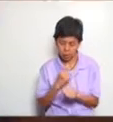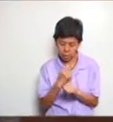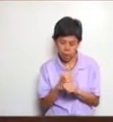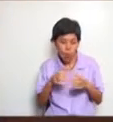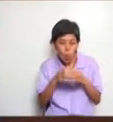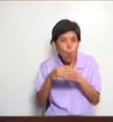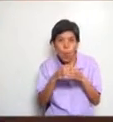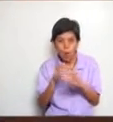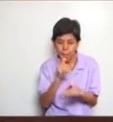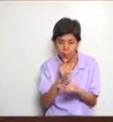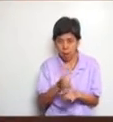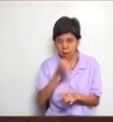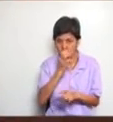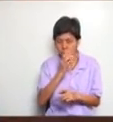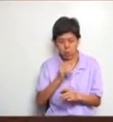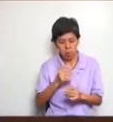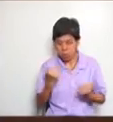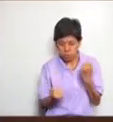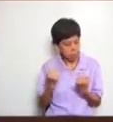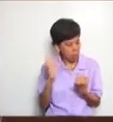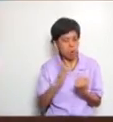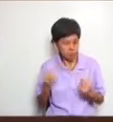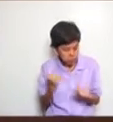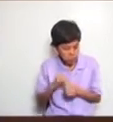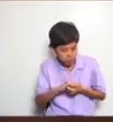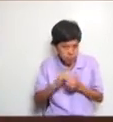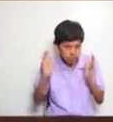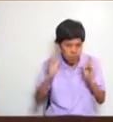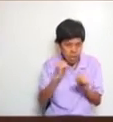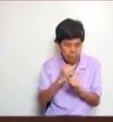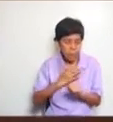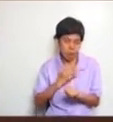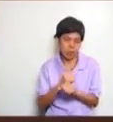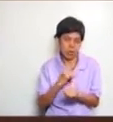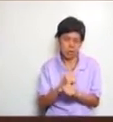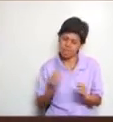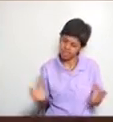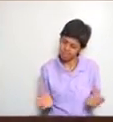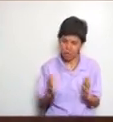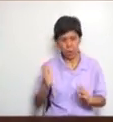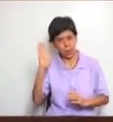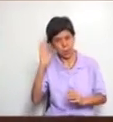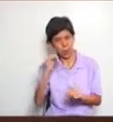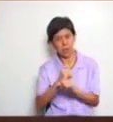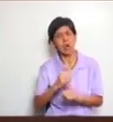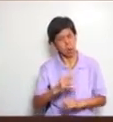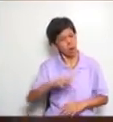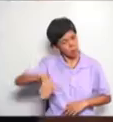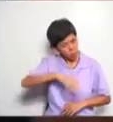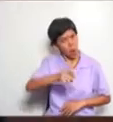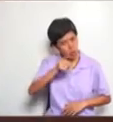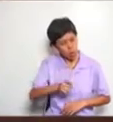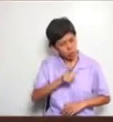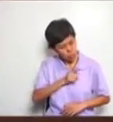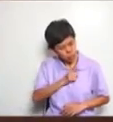เรามามีกลุมป้องกปญหาจากสุรา นะฮะ ก็รนอลงนี้เี่ยเพรฉั้เป็่าที่ของทก